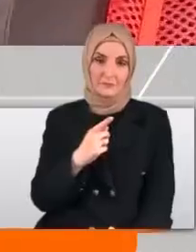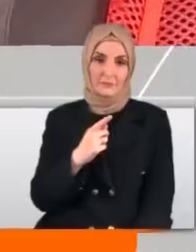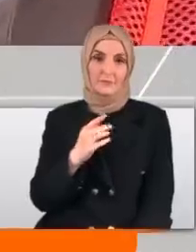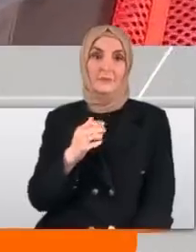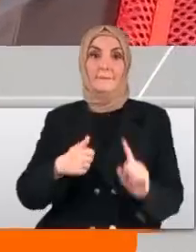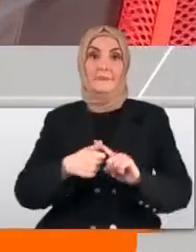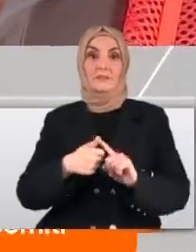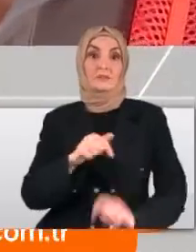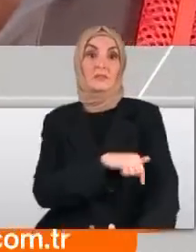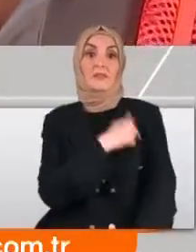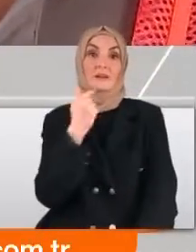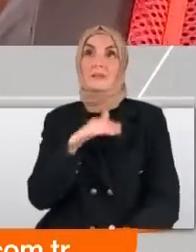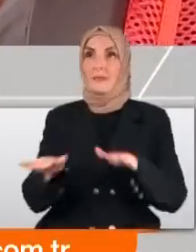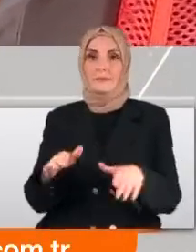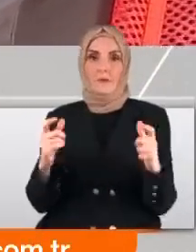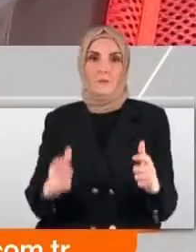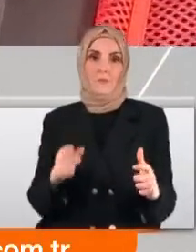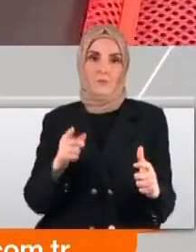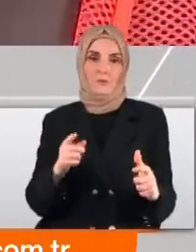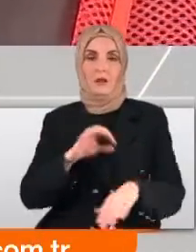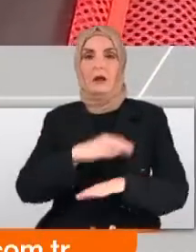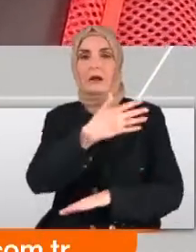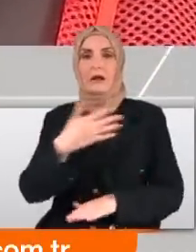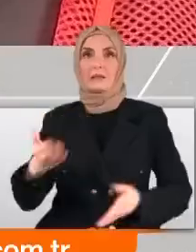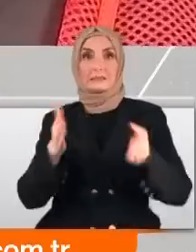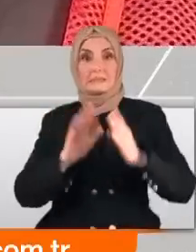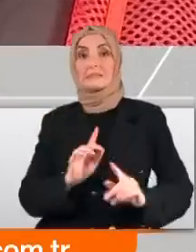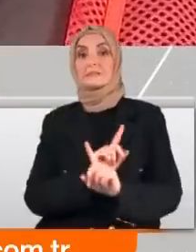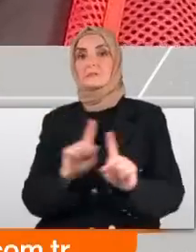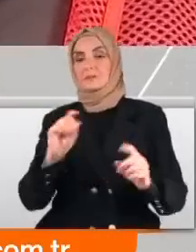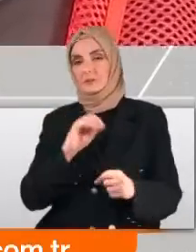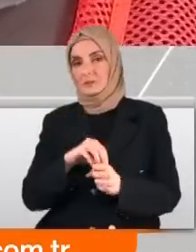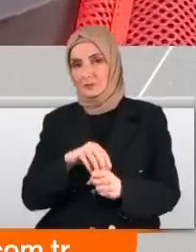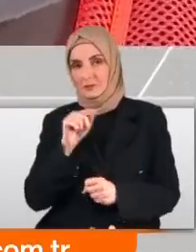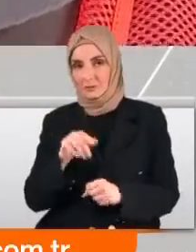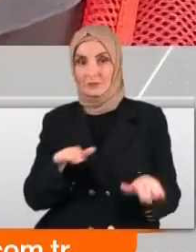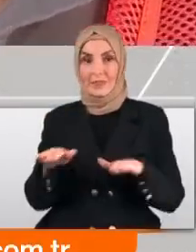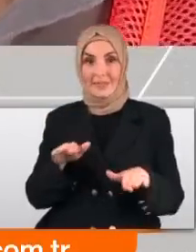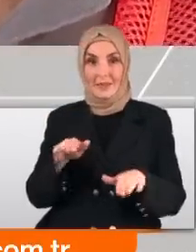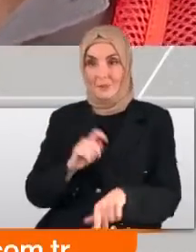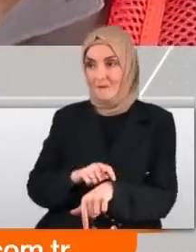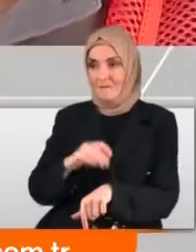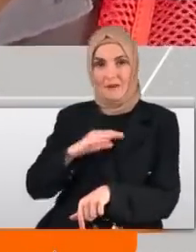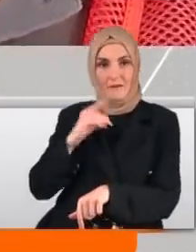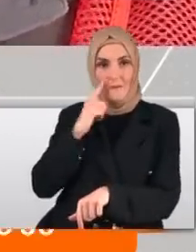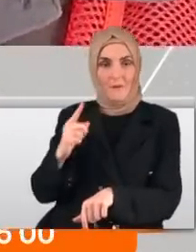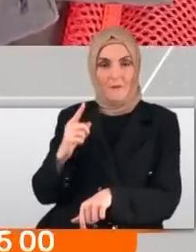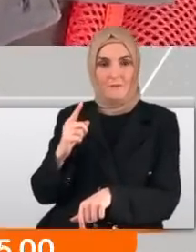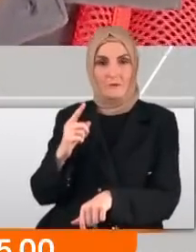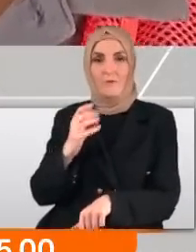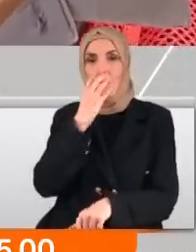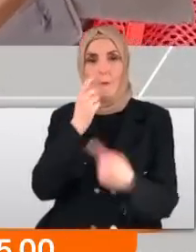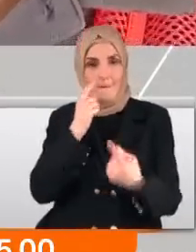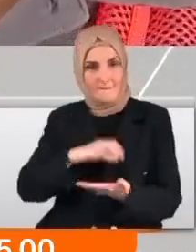bölgesi. Hastanede hem yıkıntıyı önlemek hem de dediğim gibi deprem esnasında bile yoğun bakımların, ameliyathanenin,